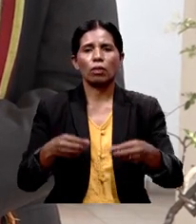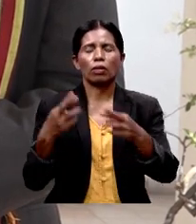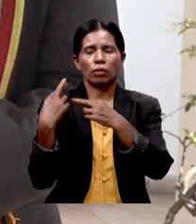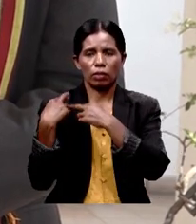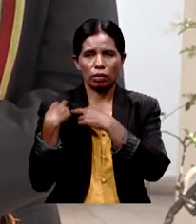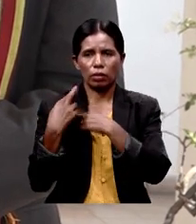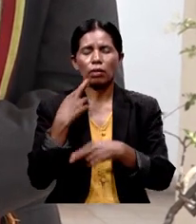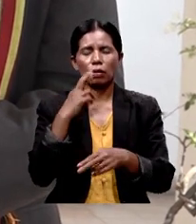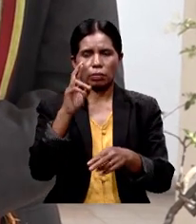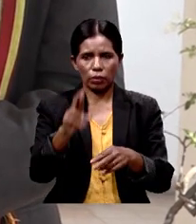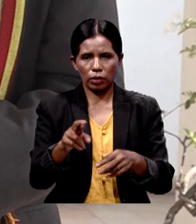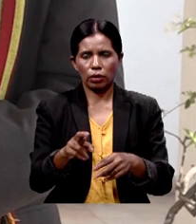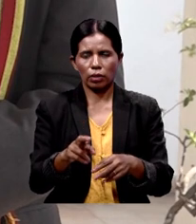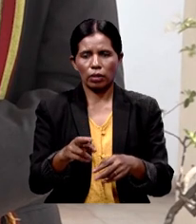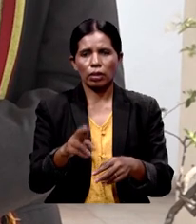ayesondespond